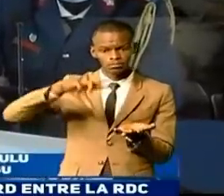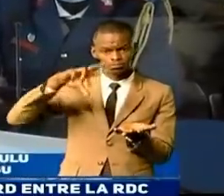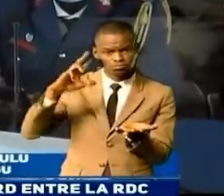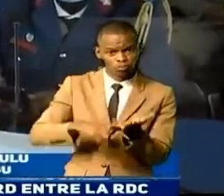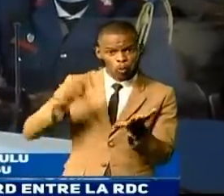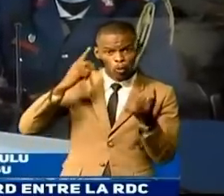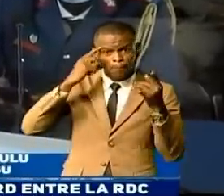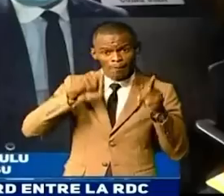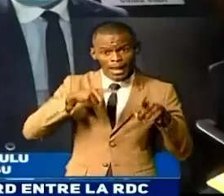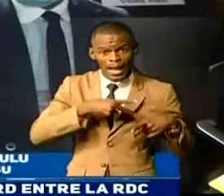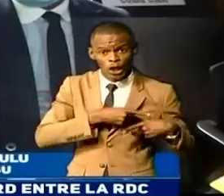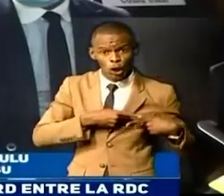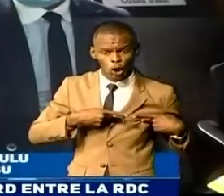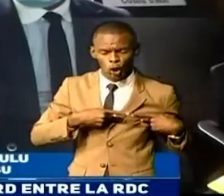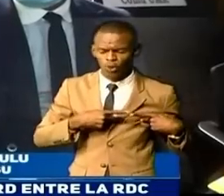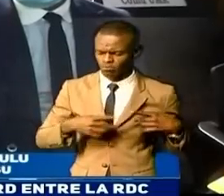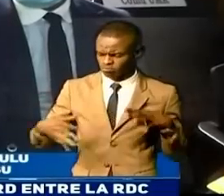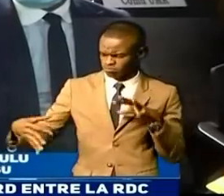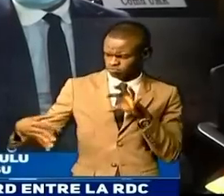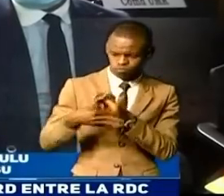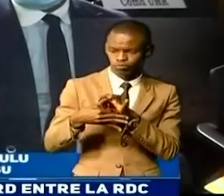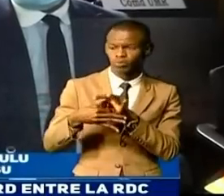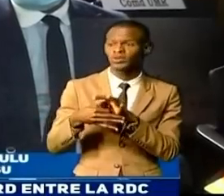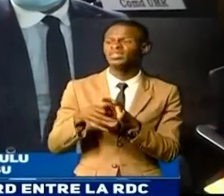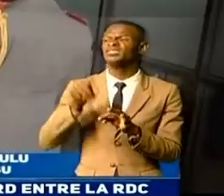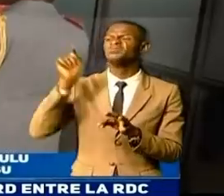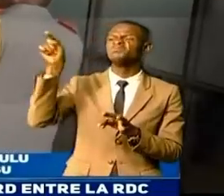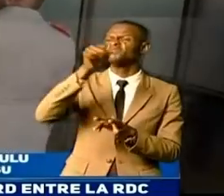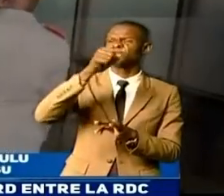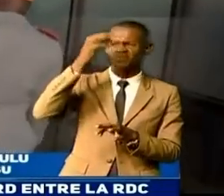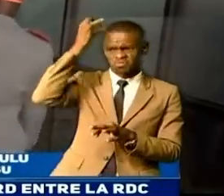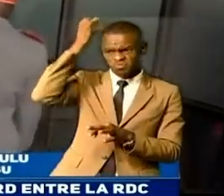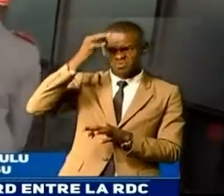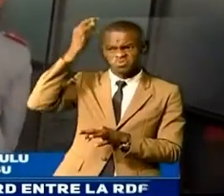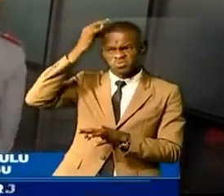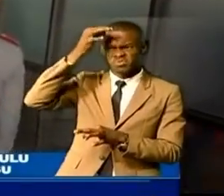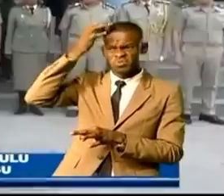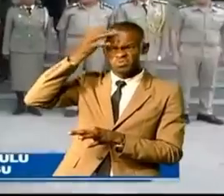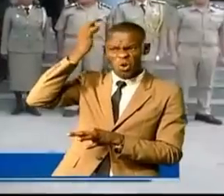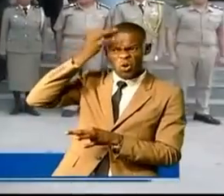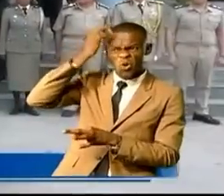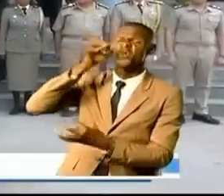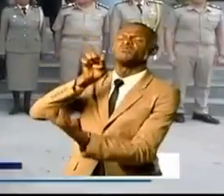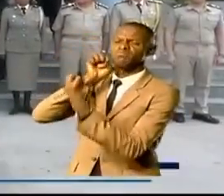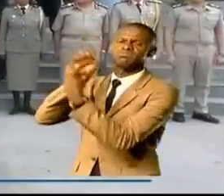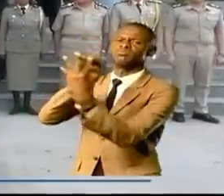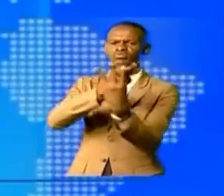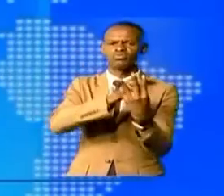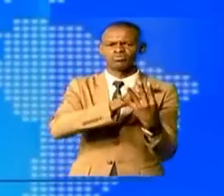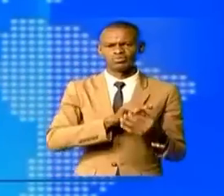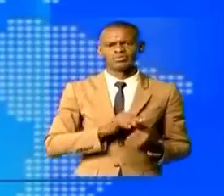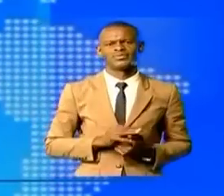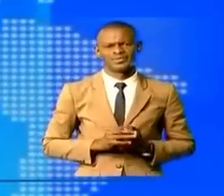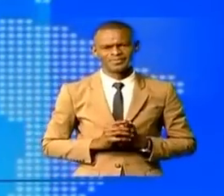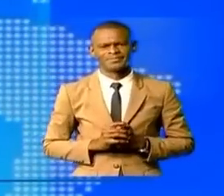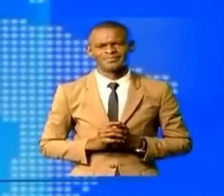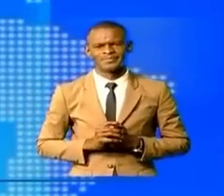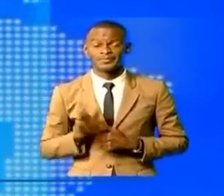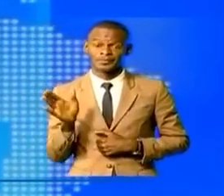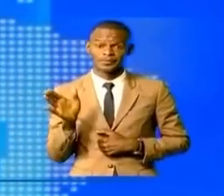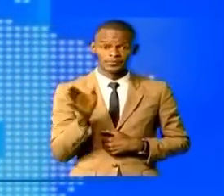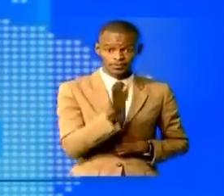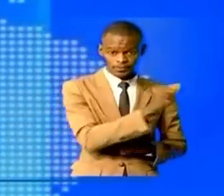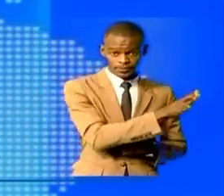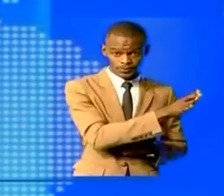de combattre les groupes terroristes qui menacent la paix et la sécurité des pays africains. Paiement de